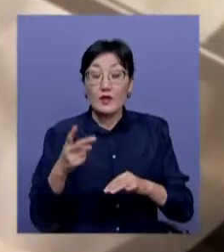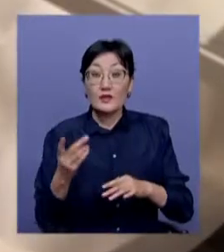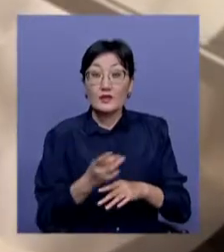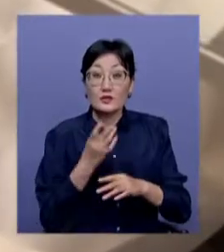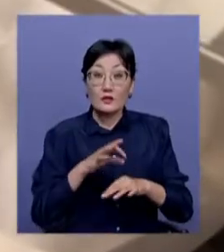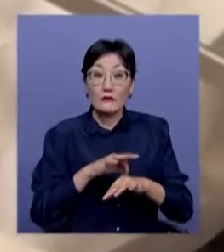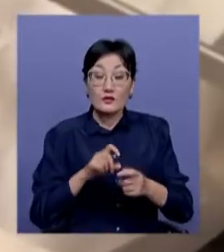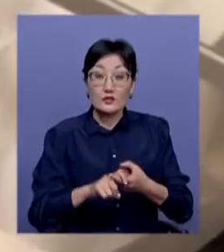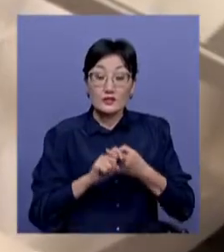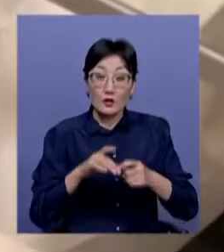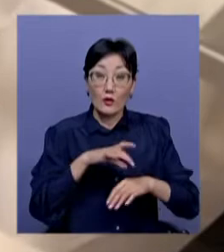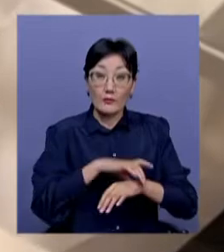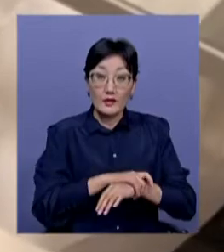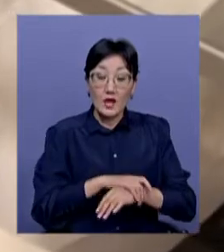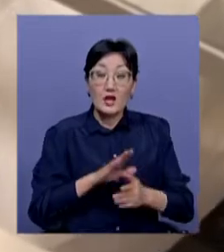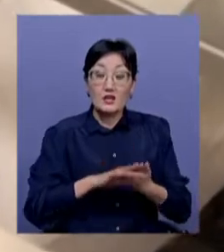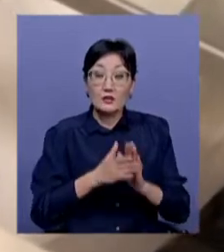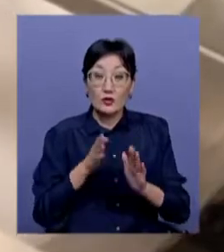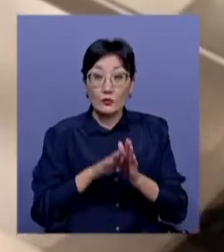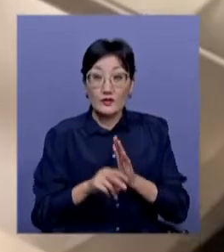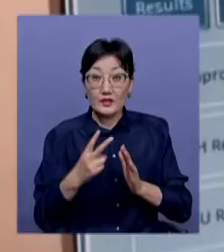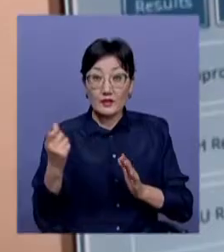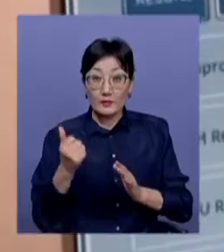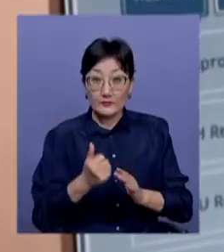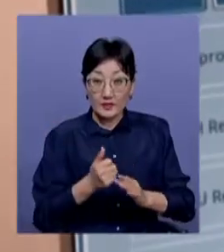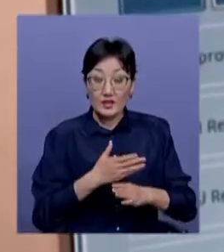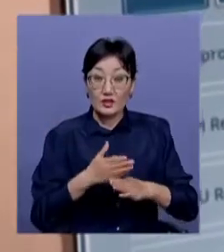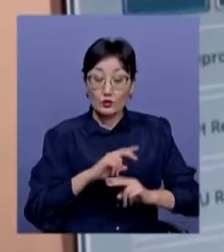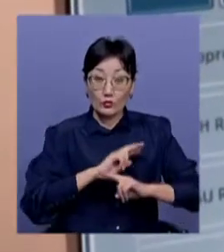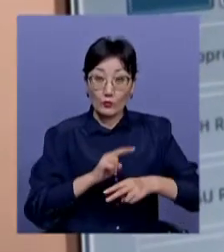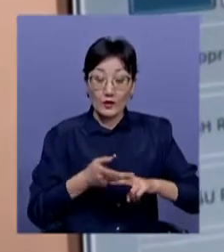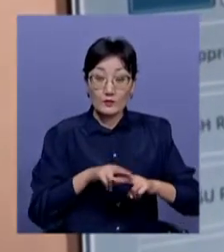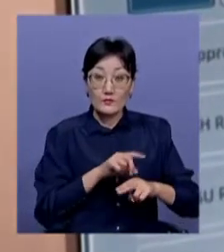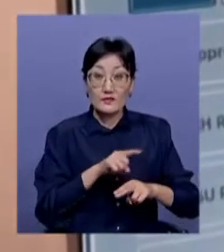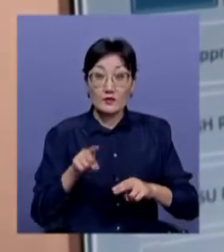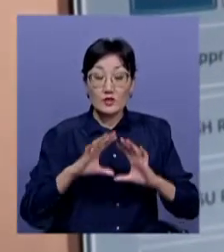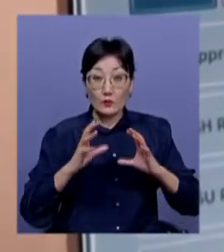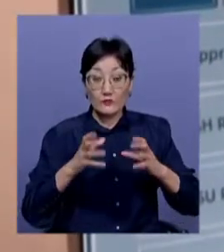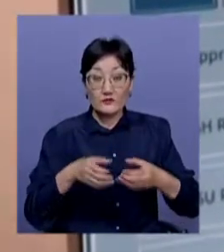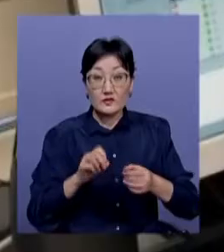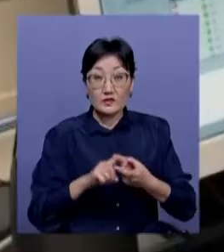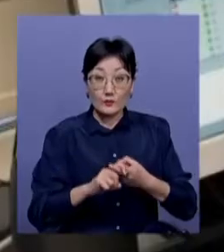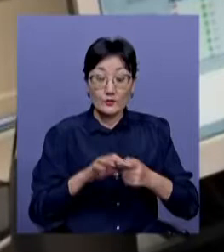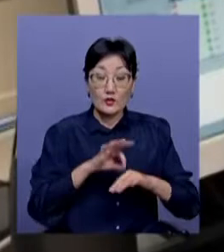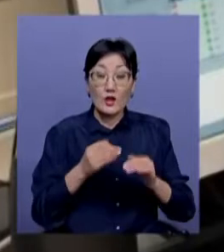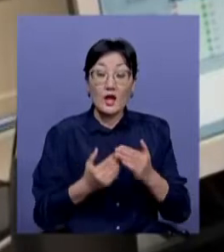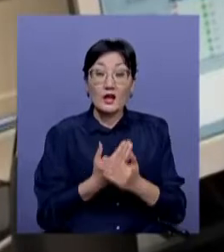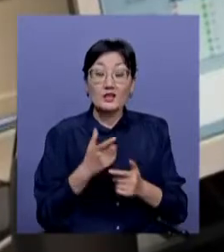вирус анықталғаннан кейін жағдайы нашарлап, 2 аптадан кейін дүниеден озды. Осы уақытқа дейін әлем бойынша коронавирусты қайта